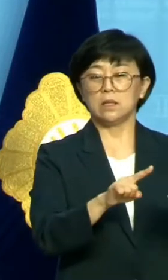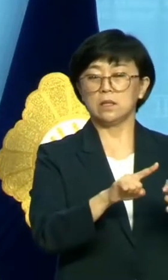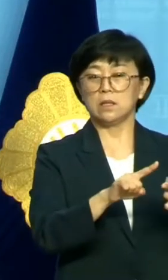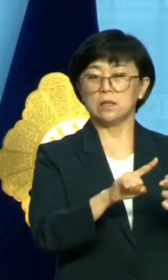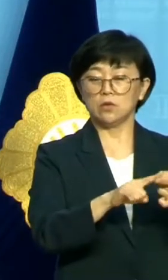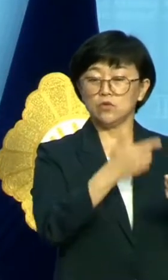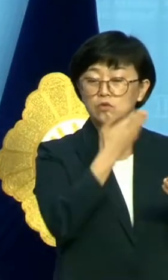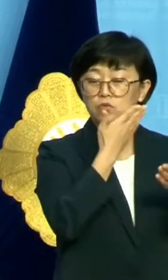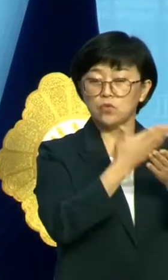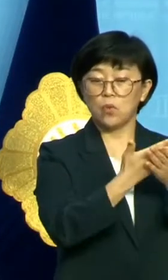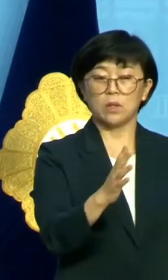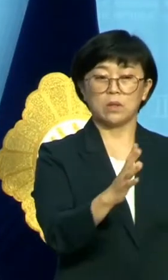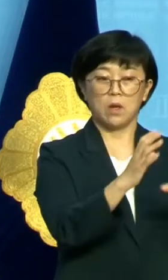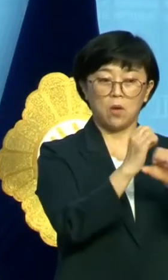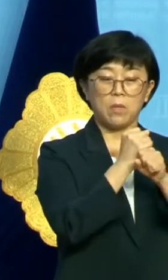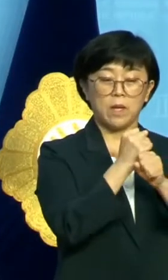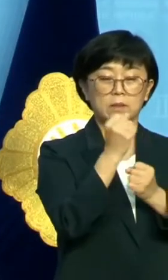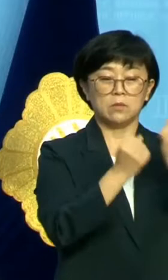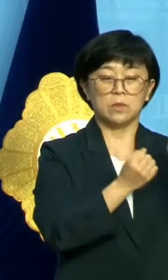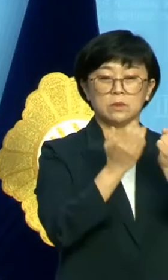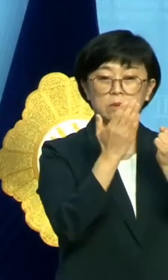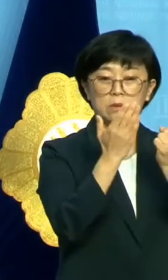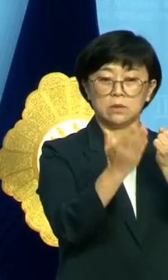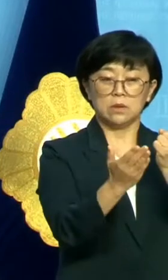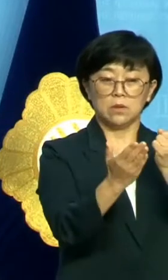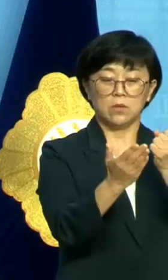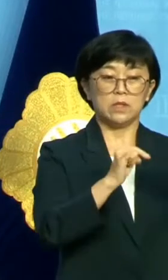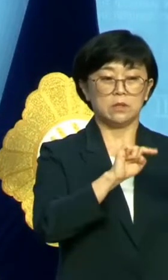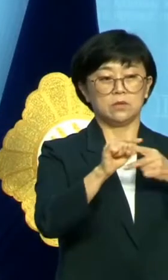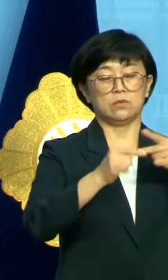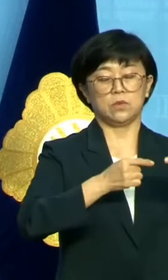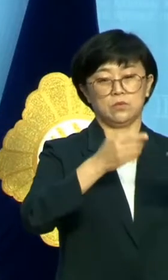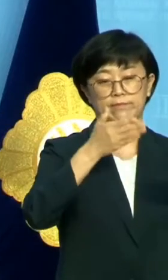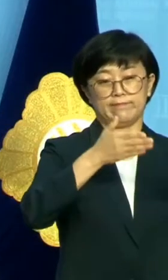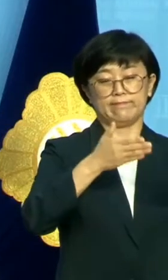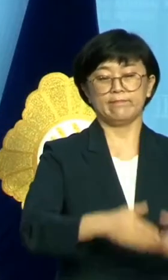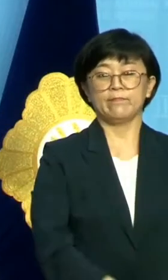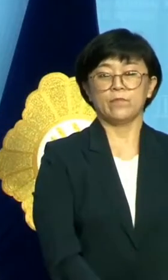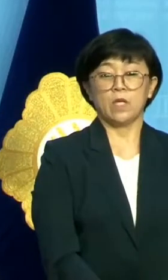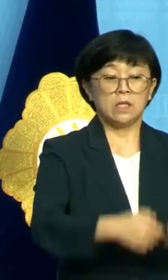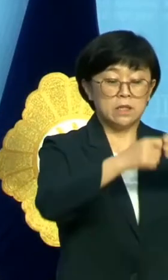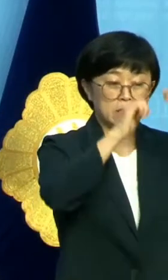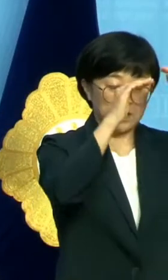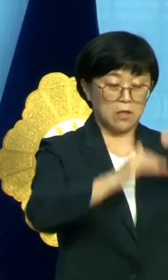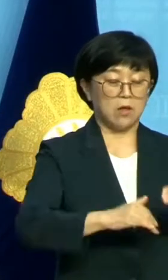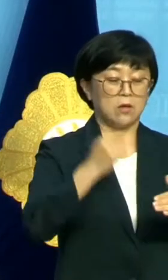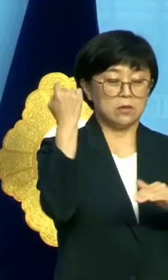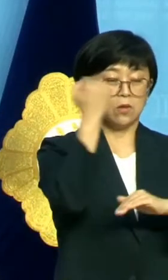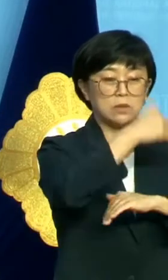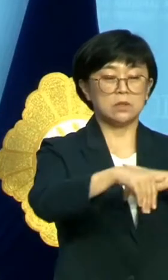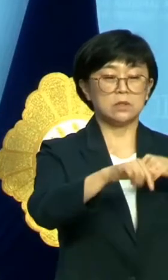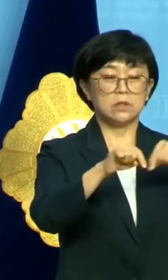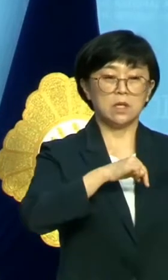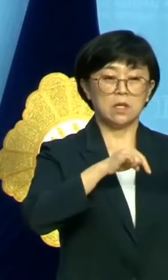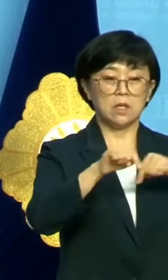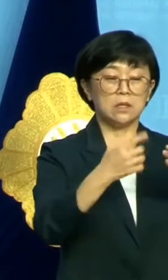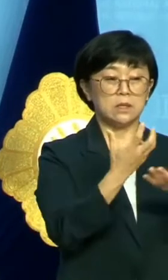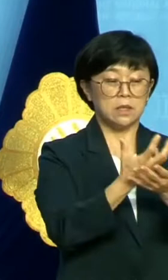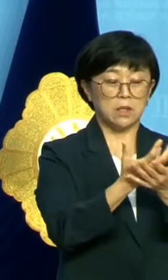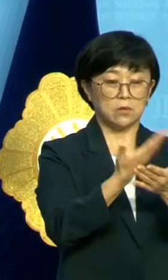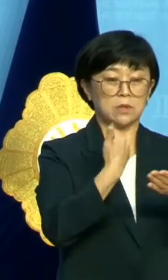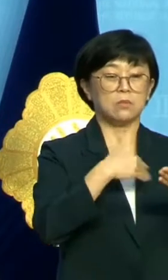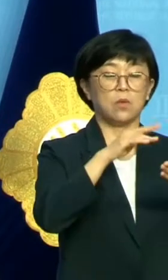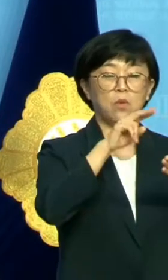부분에 대해서만 말씀드렸다는 점을 꼭 양지해 주셨으면 좋겠습니다. 자세한 정책은 배포해드린 보도자료를